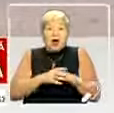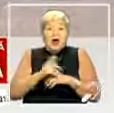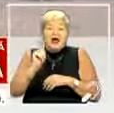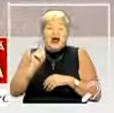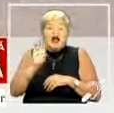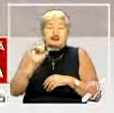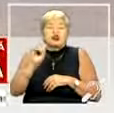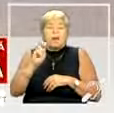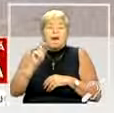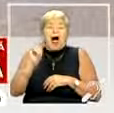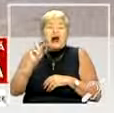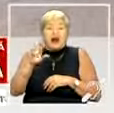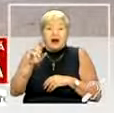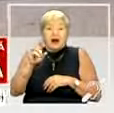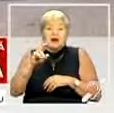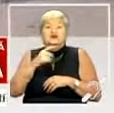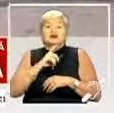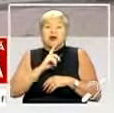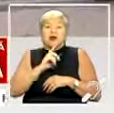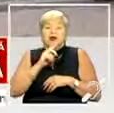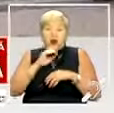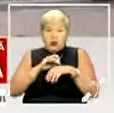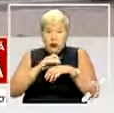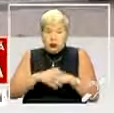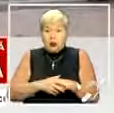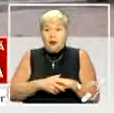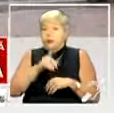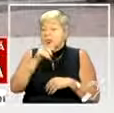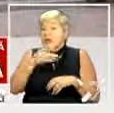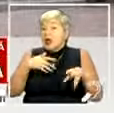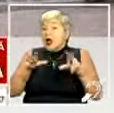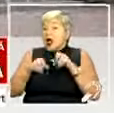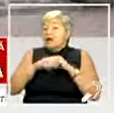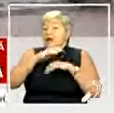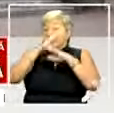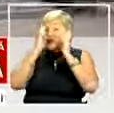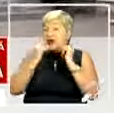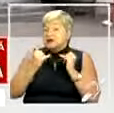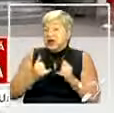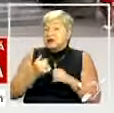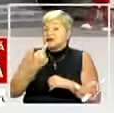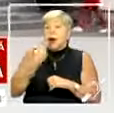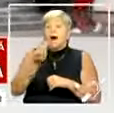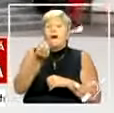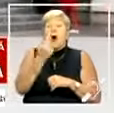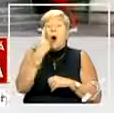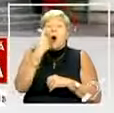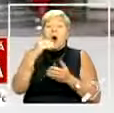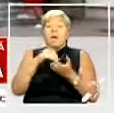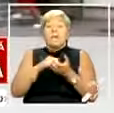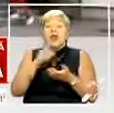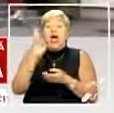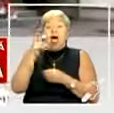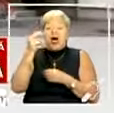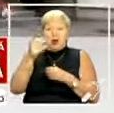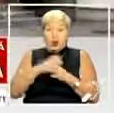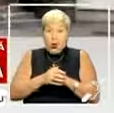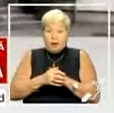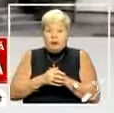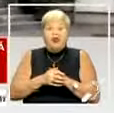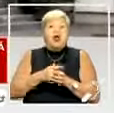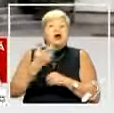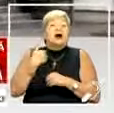Gașpar. Acesta, potrivit anchetatorilor, ar fi luat în această dimineață un plic cu 1000 de euro. Practic vorbim despre un